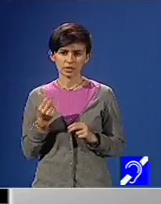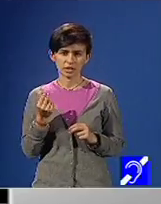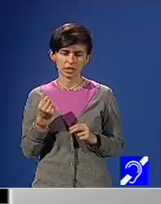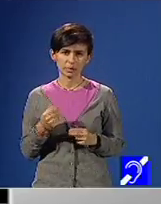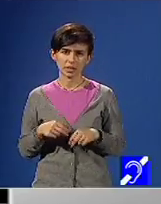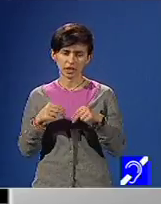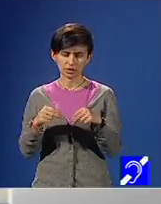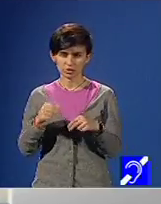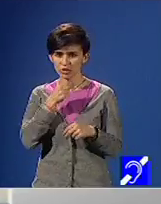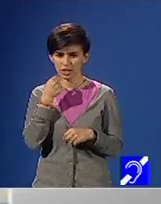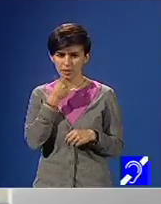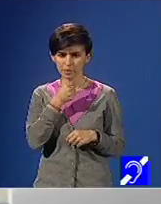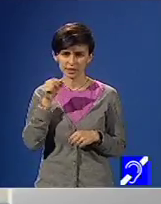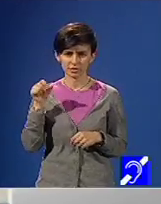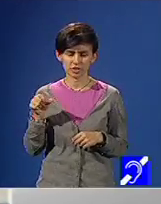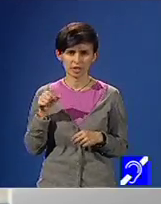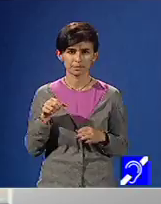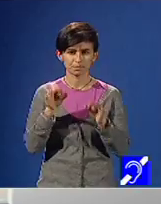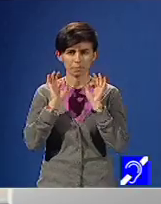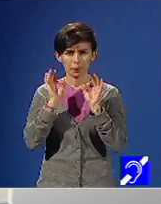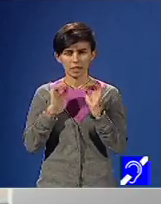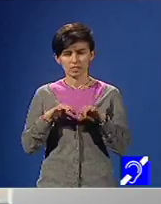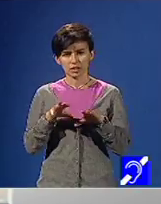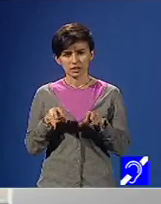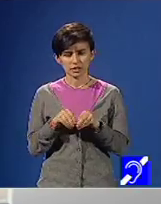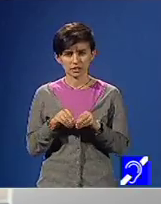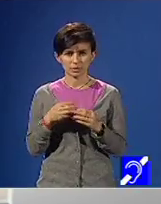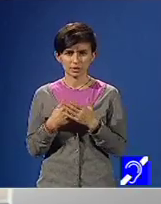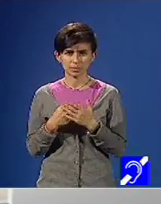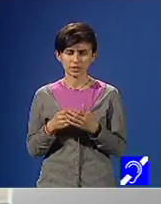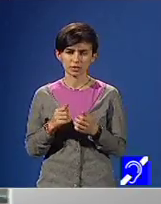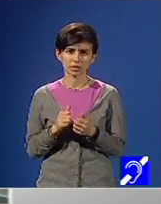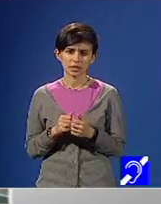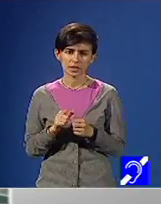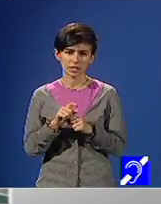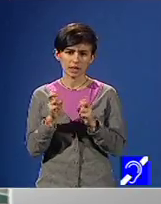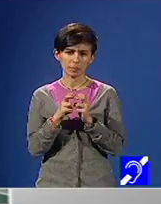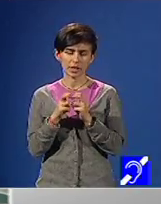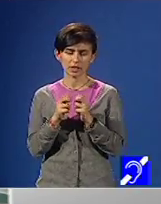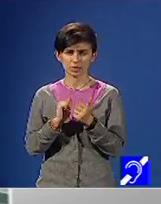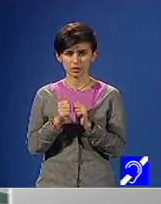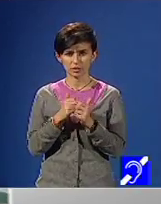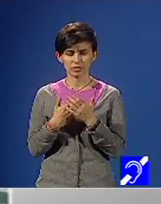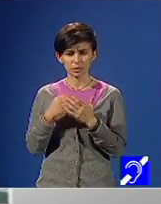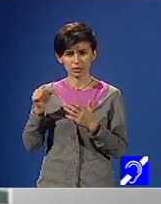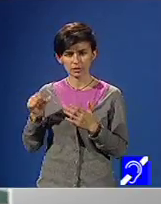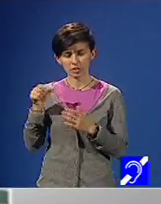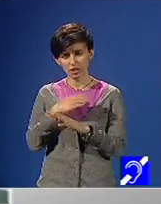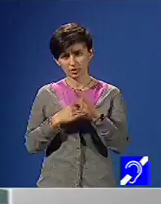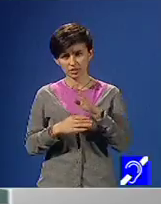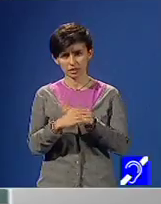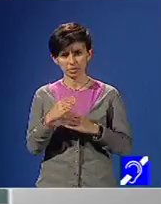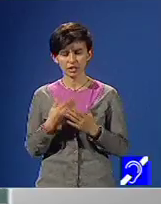la beneficiari. La Mont va folosi sumele obținute pentru dotarea cu echipamente sportive pentru persoanele cu dizabilități, pentru